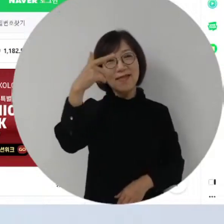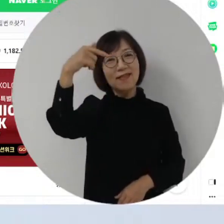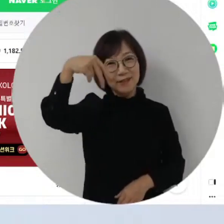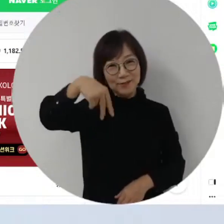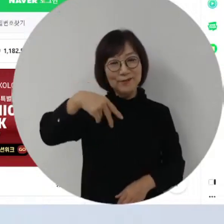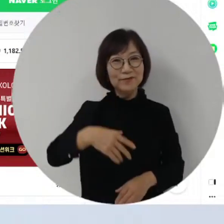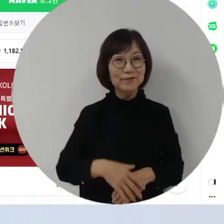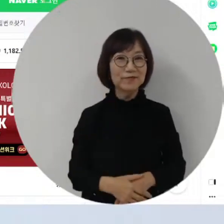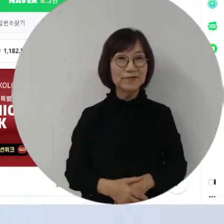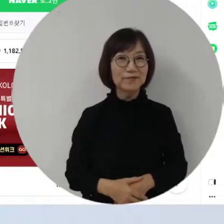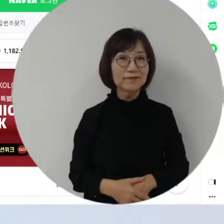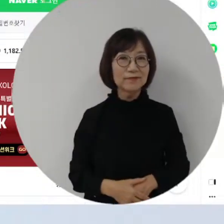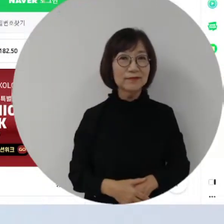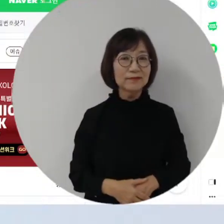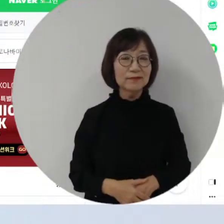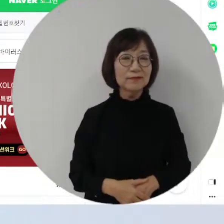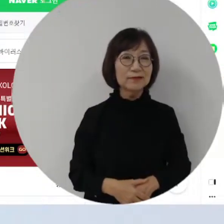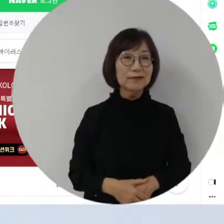위에